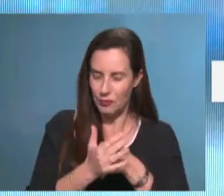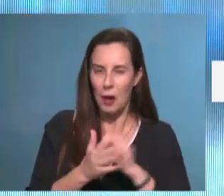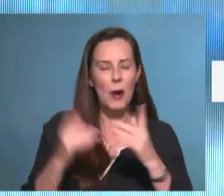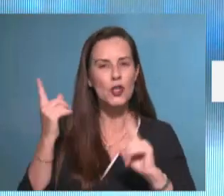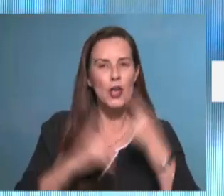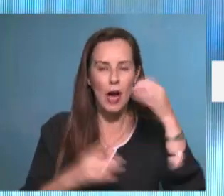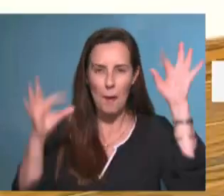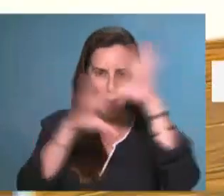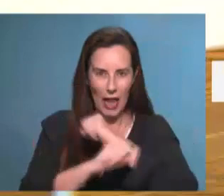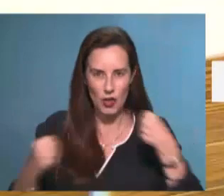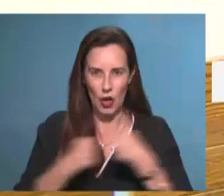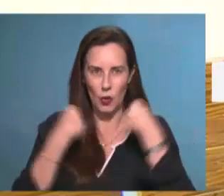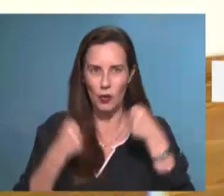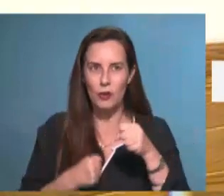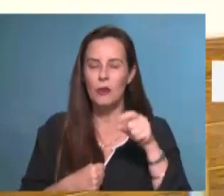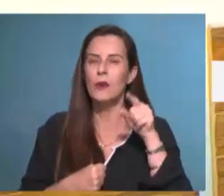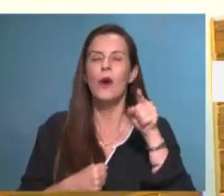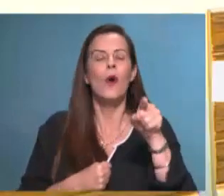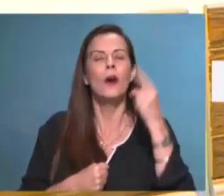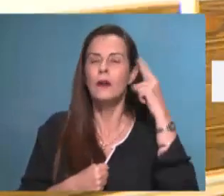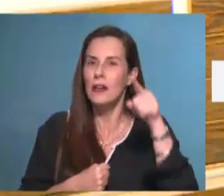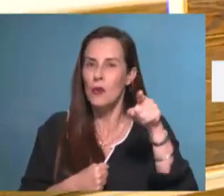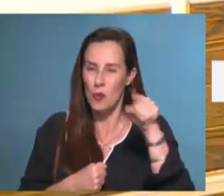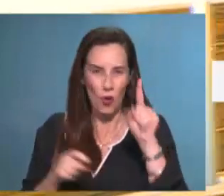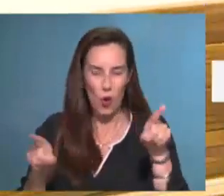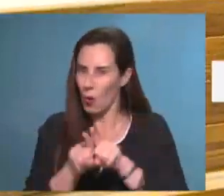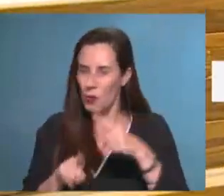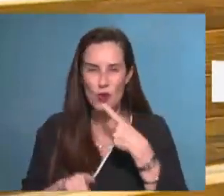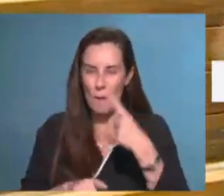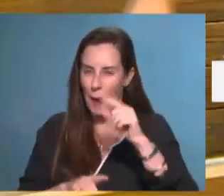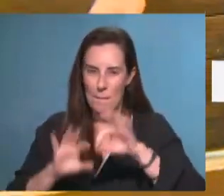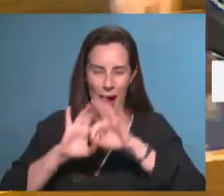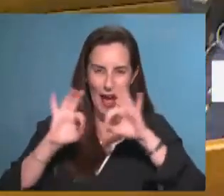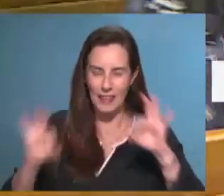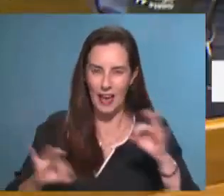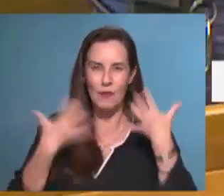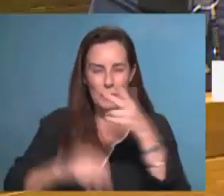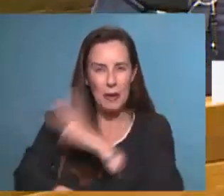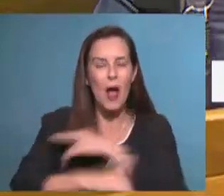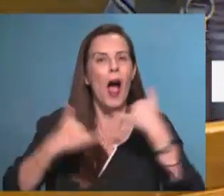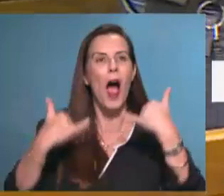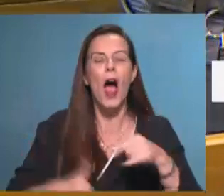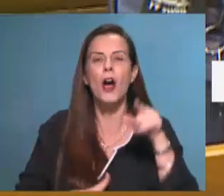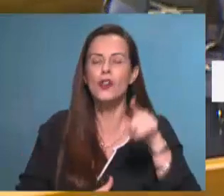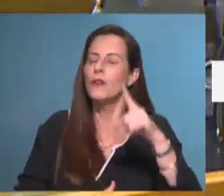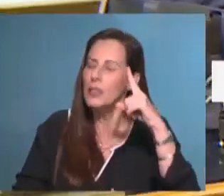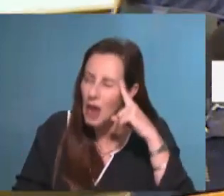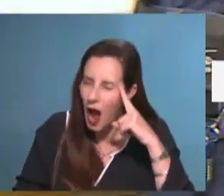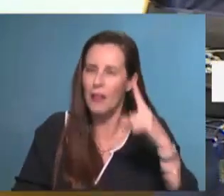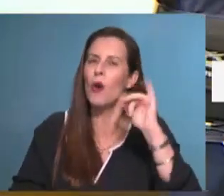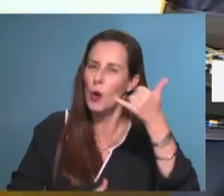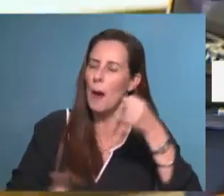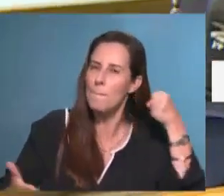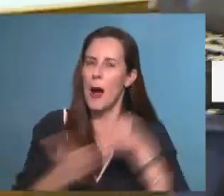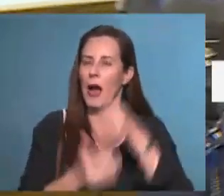בליל התאונה. לכאן חדשות נודע כי בניגוד לגרסה הראשונית שמסר למשטרה, אספה ידע כי פגע